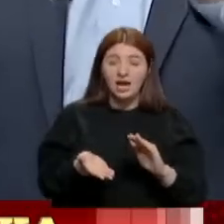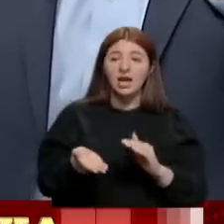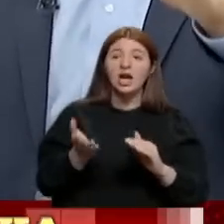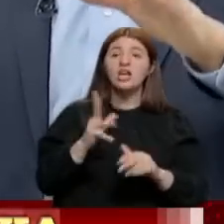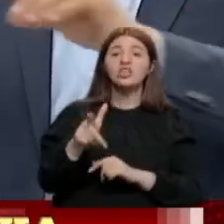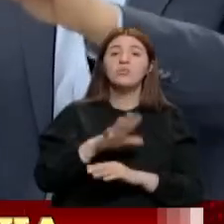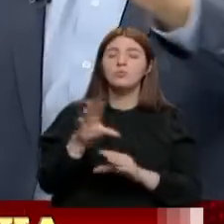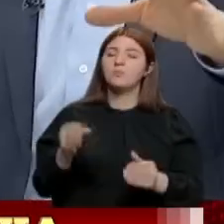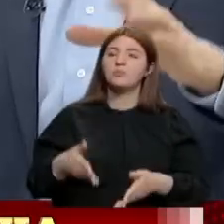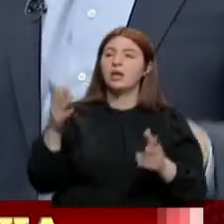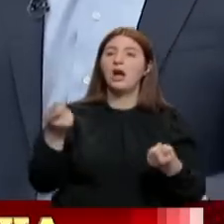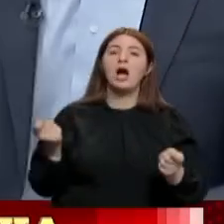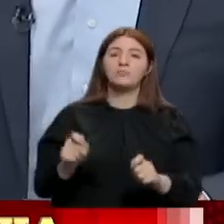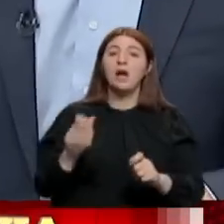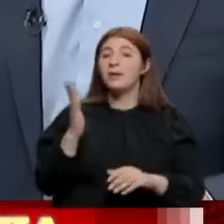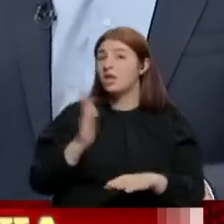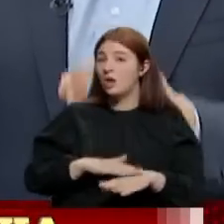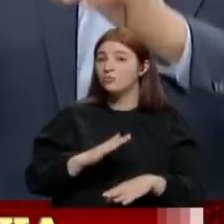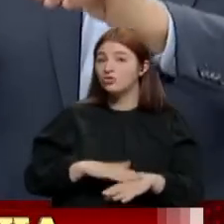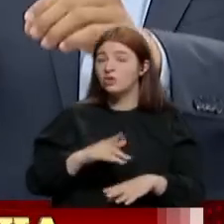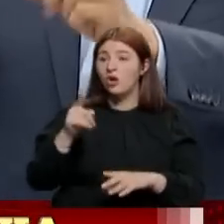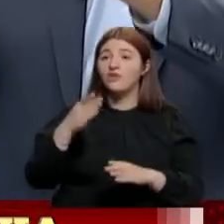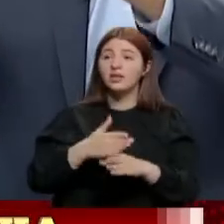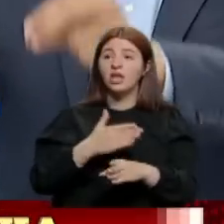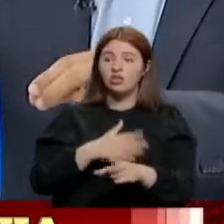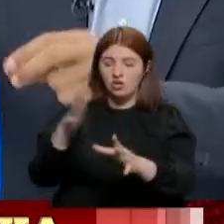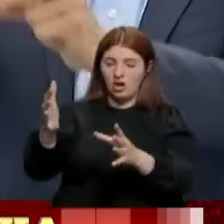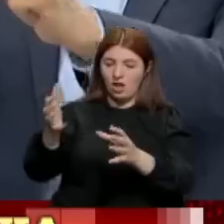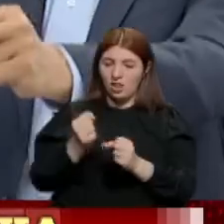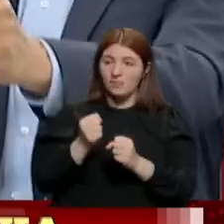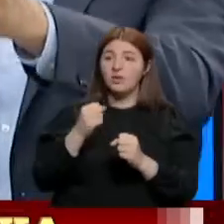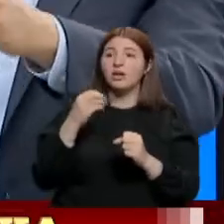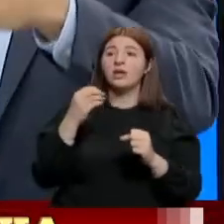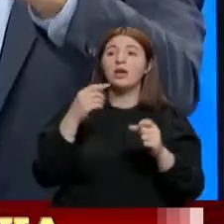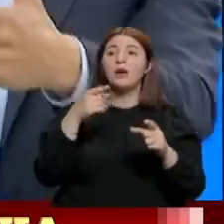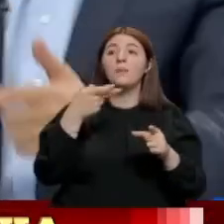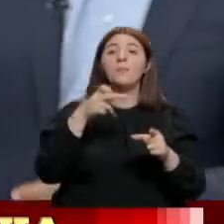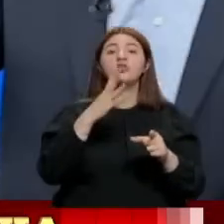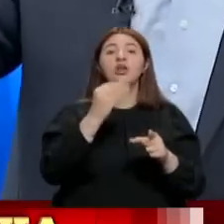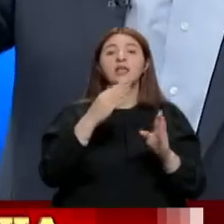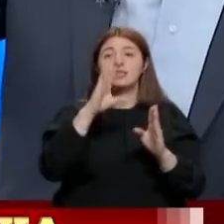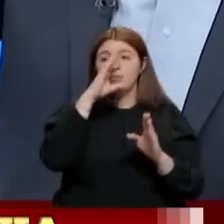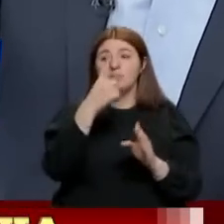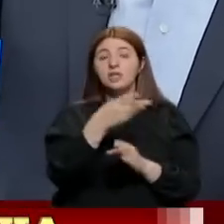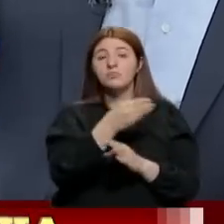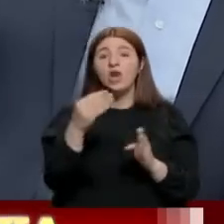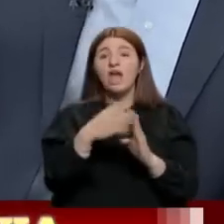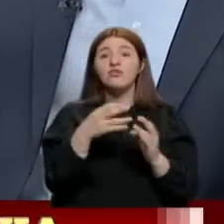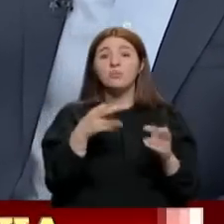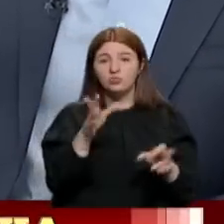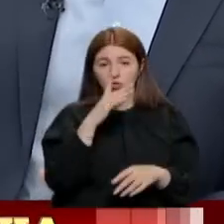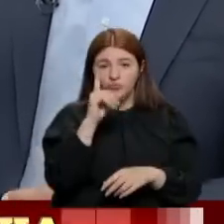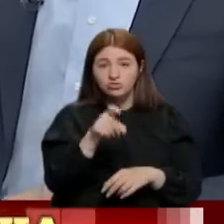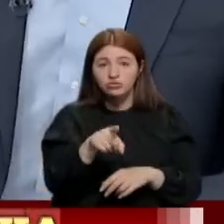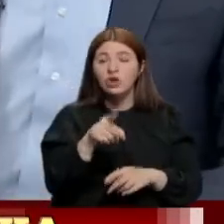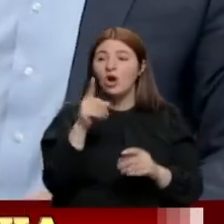tüm binalarda mühürlenecek. Ama ne yapacağız? O yurttaşlarımızı alıp rezerv alanlarındaki boş bulunan, İstanbul'da 1 milyon konut boş biliyor musunuz?